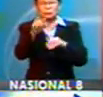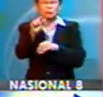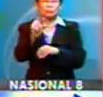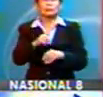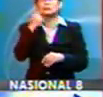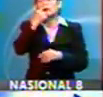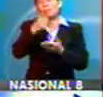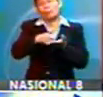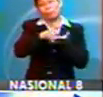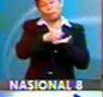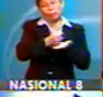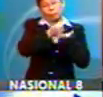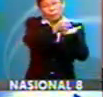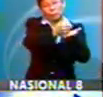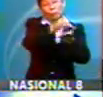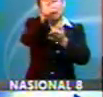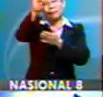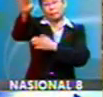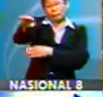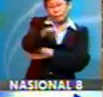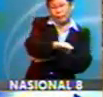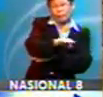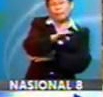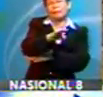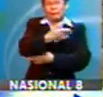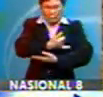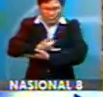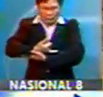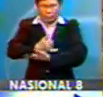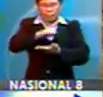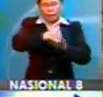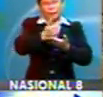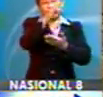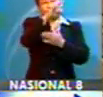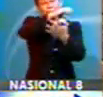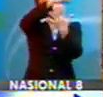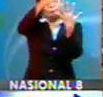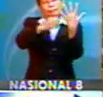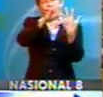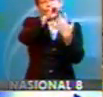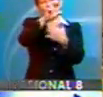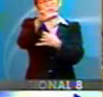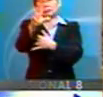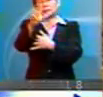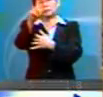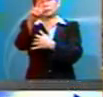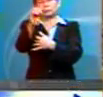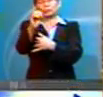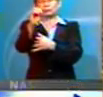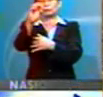Orang ramai yang ingin membantu 8 beradik yatim piatu ini boleh menyumbang melalui akaun BSN bernombor